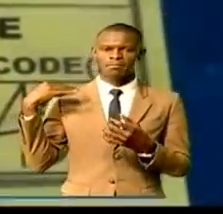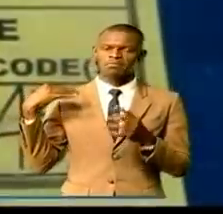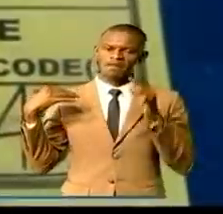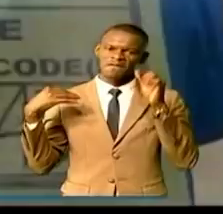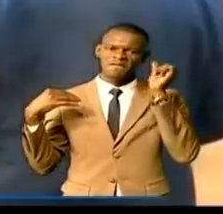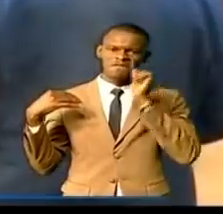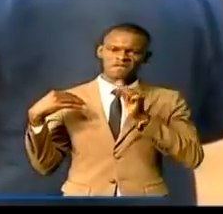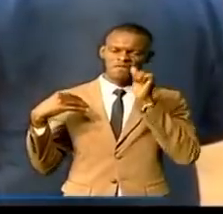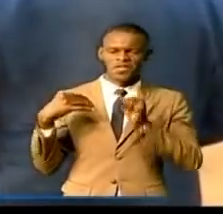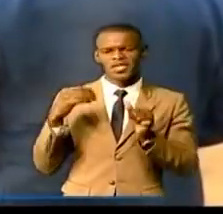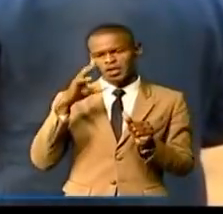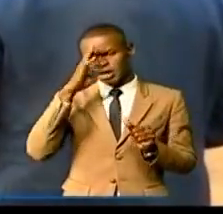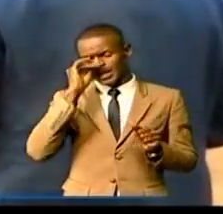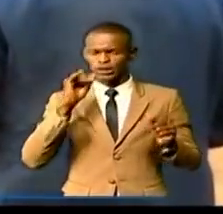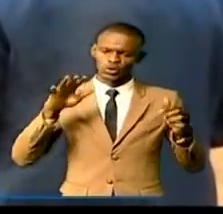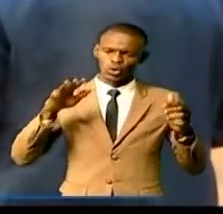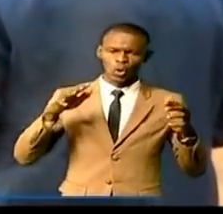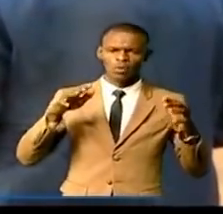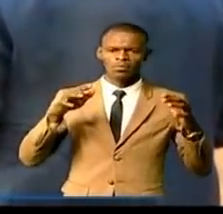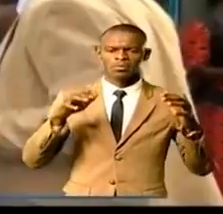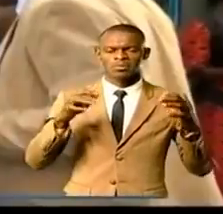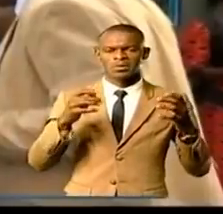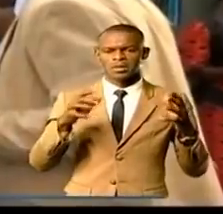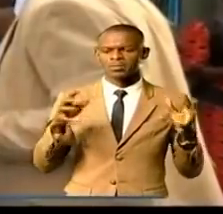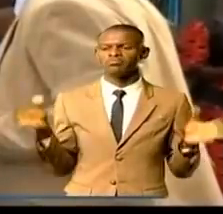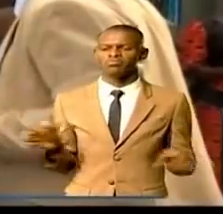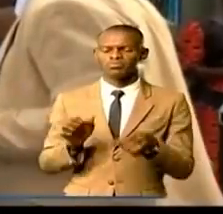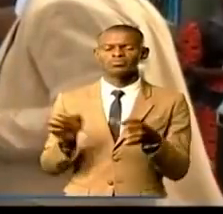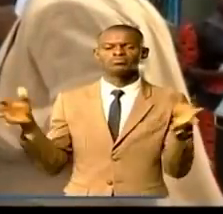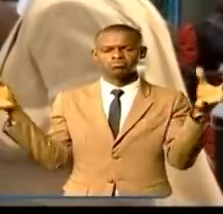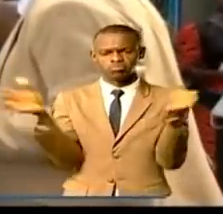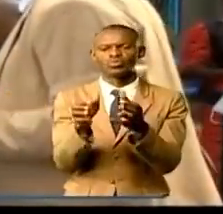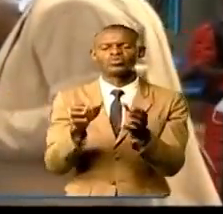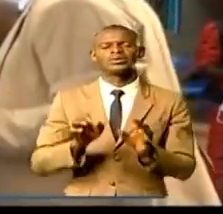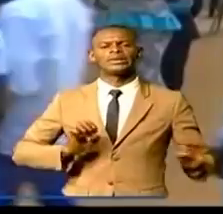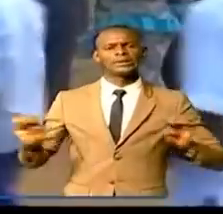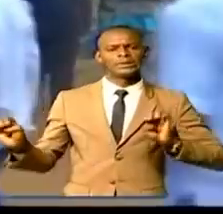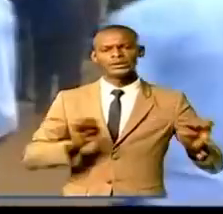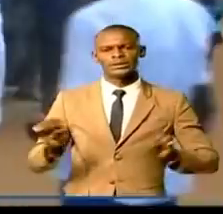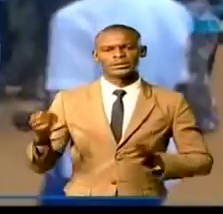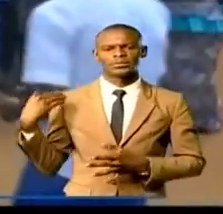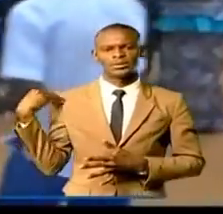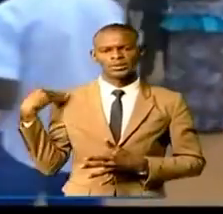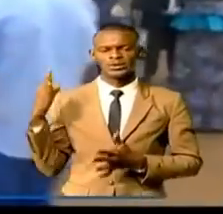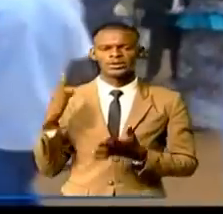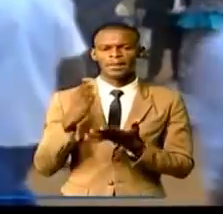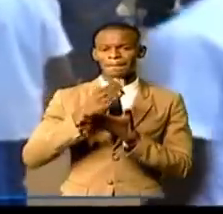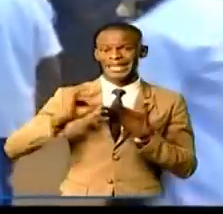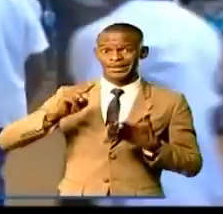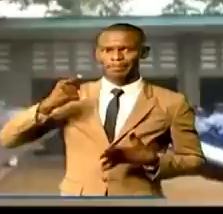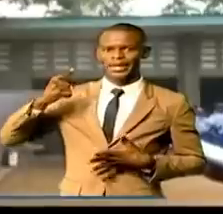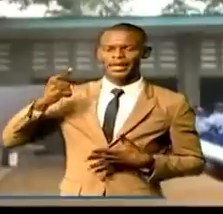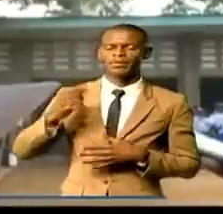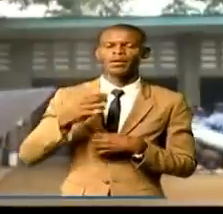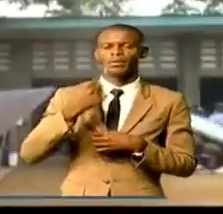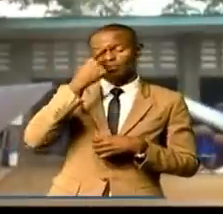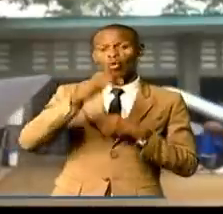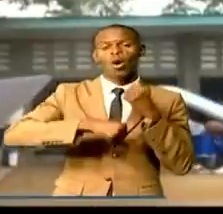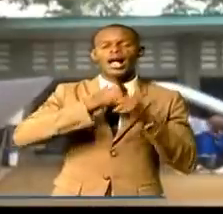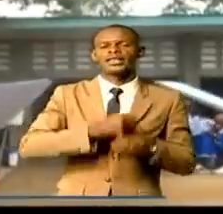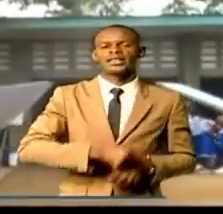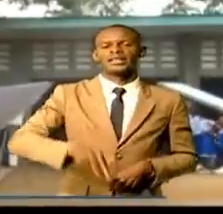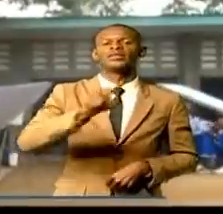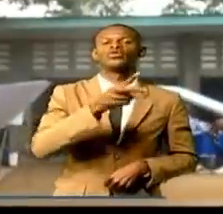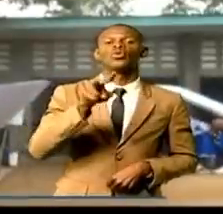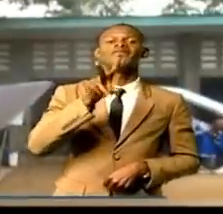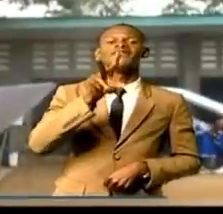épreuves préliminaires de l'examen d'État édition 2022. Le directeur de la province éducationnelle, Tchopa 1, a